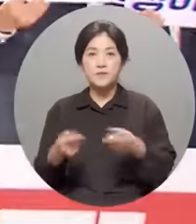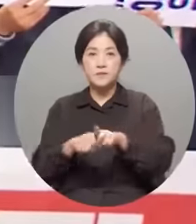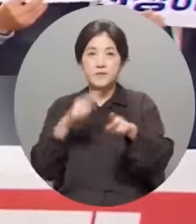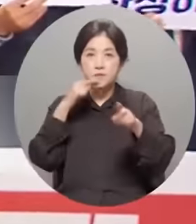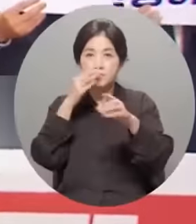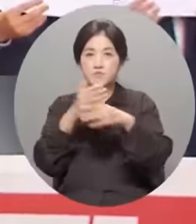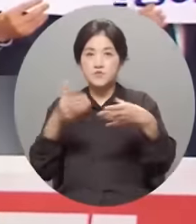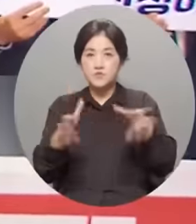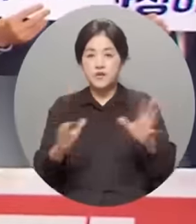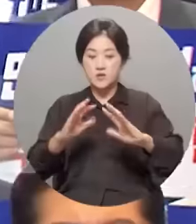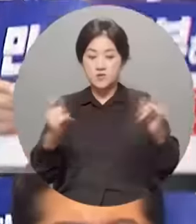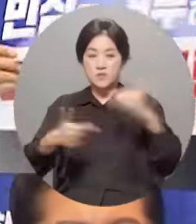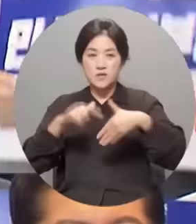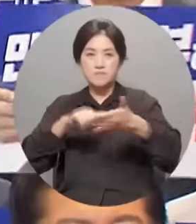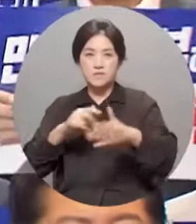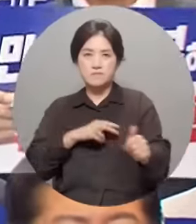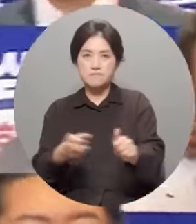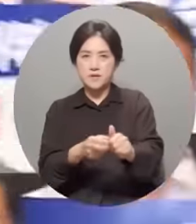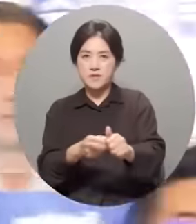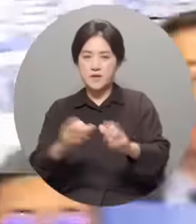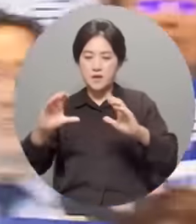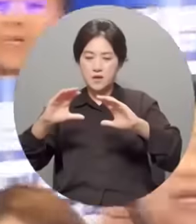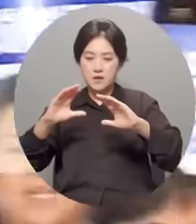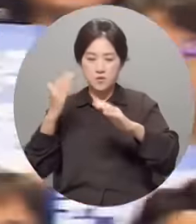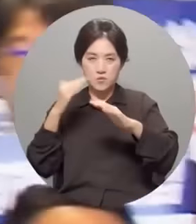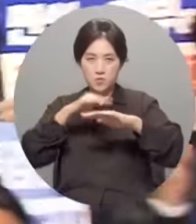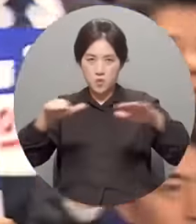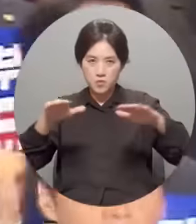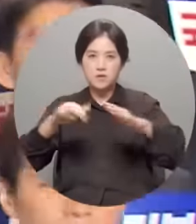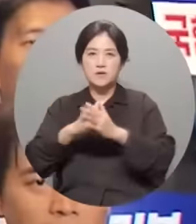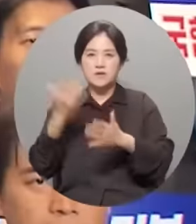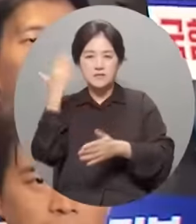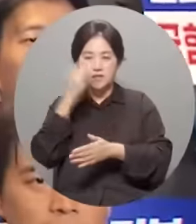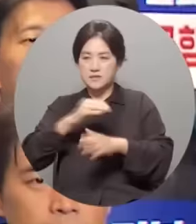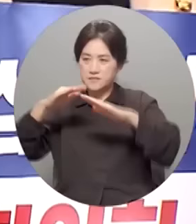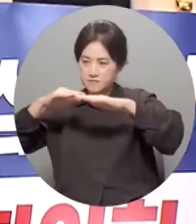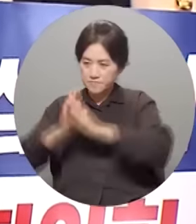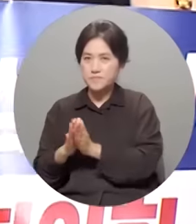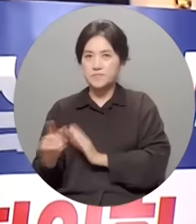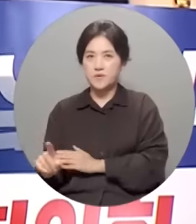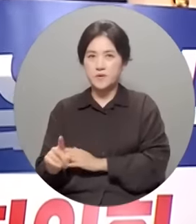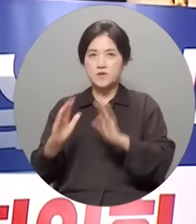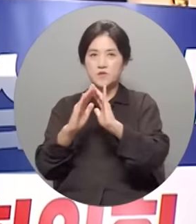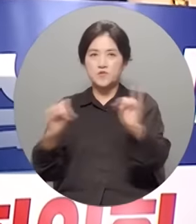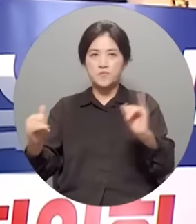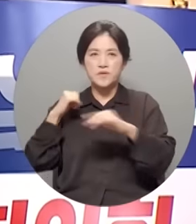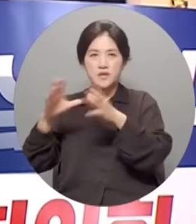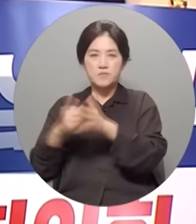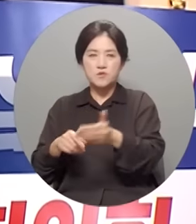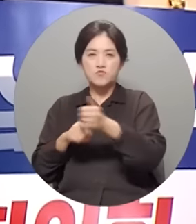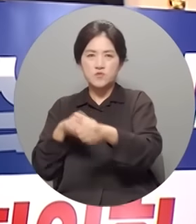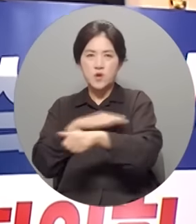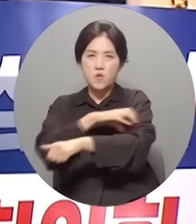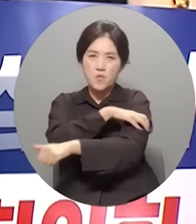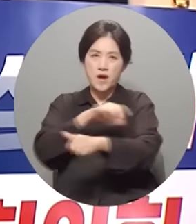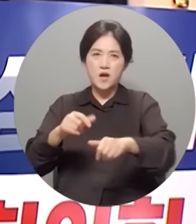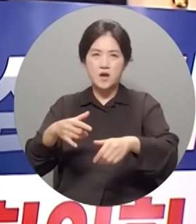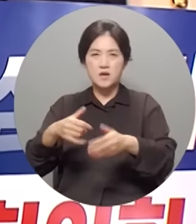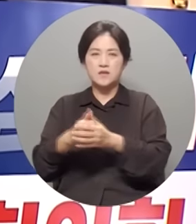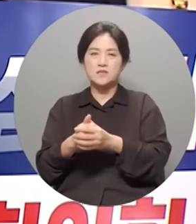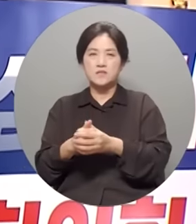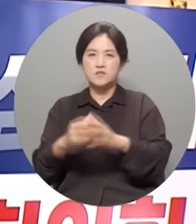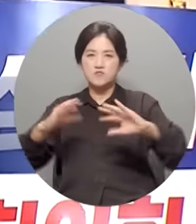더불어민주당은 민심을 배신하고 공정과 상식을 폐기했다고 규탄했습니다. 국민의힘이 수사 외압과